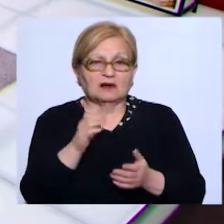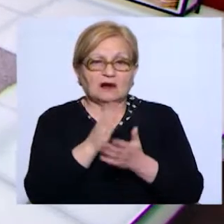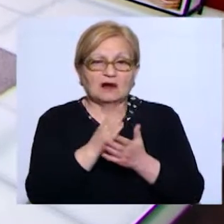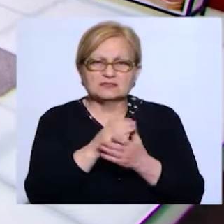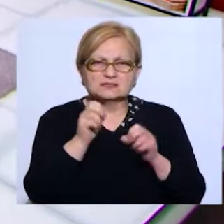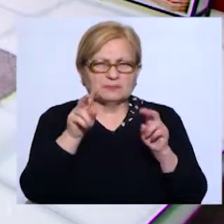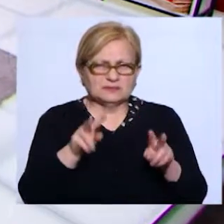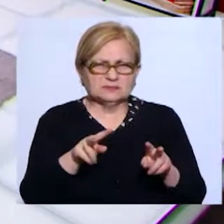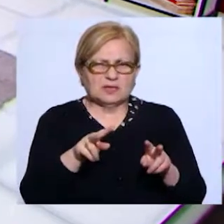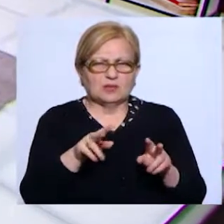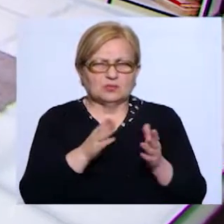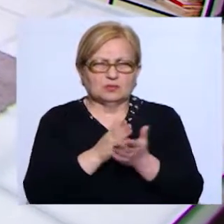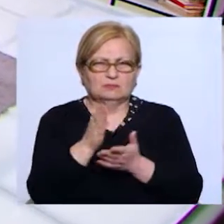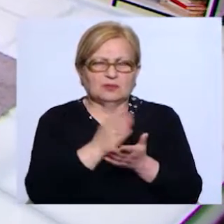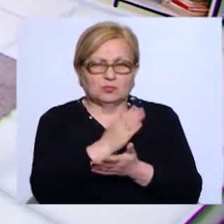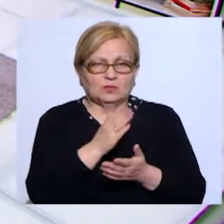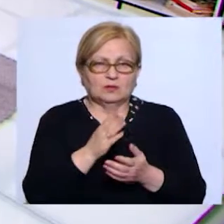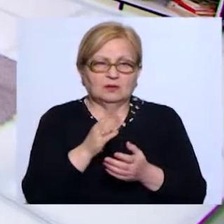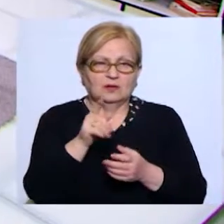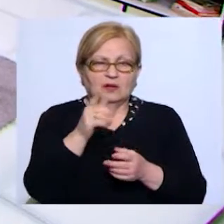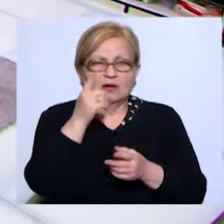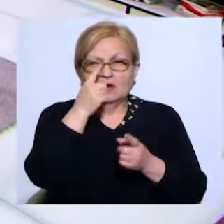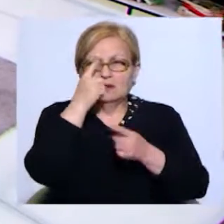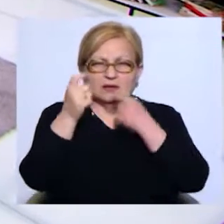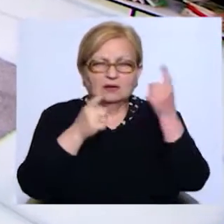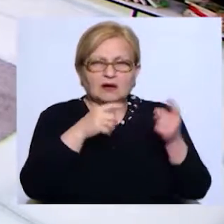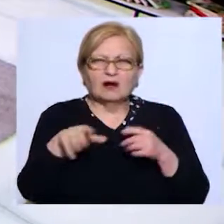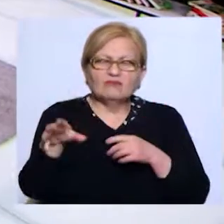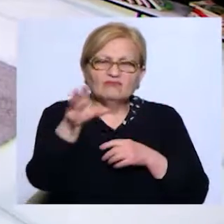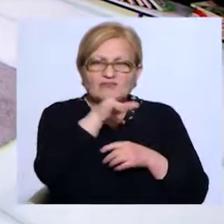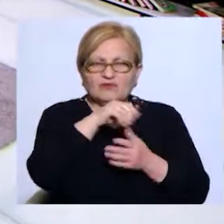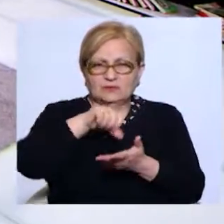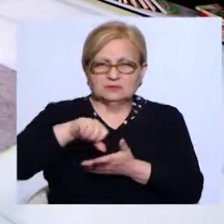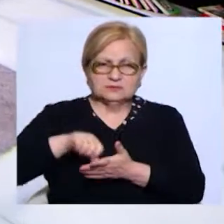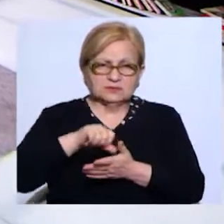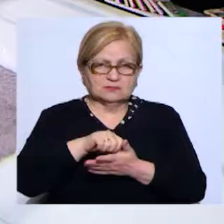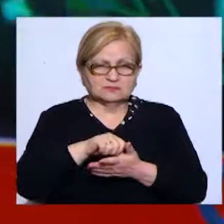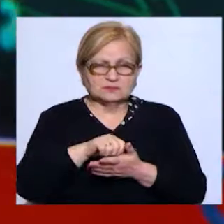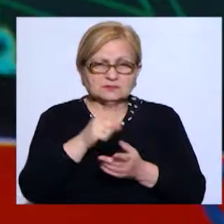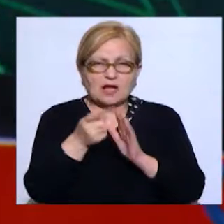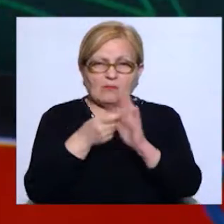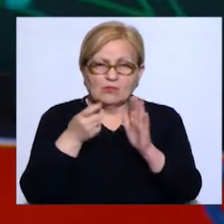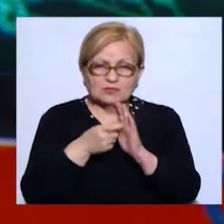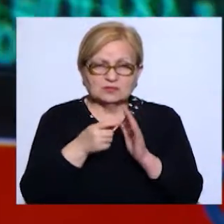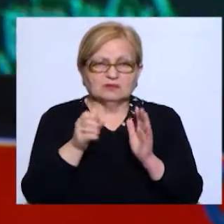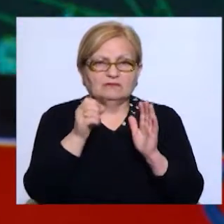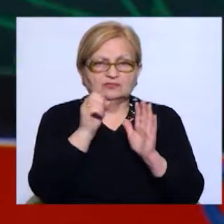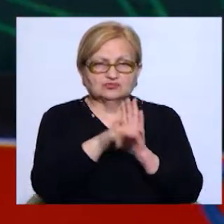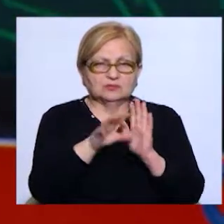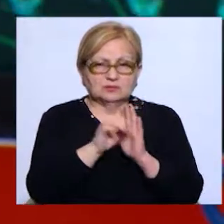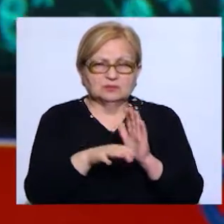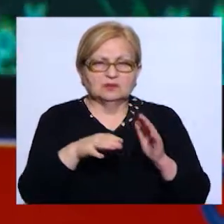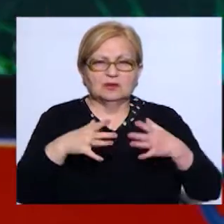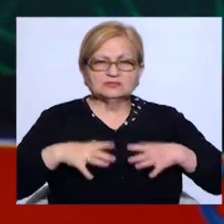მაგრამ აი აღწერისას ხდება პოპულაციის ყველა წევრის გამოკითხვა ან ინფორმაციის ესე შეგროვება. ანუ რაღაცა პოპულაცია, ხო,